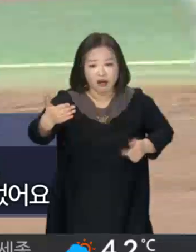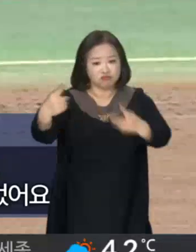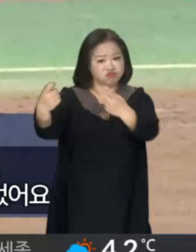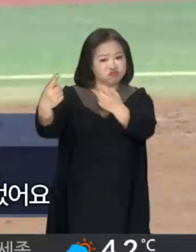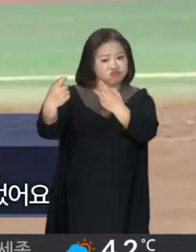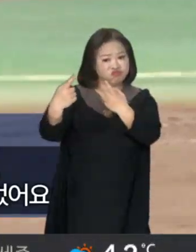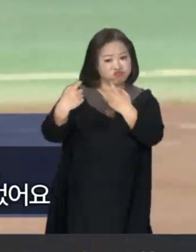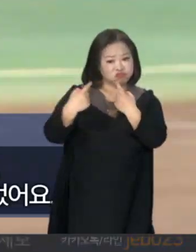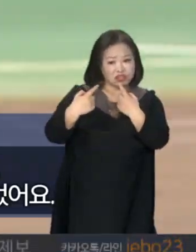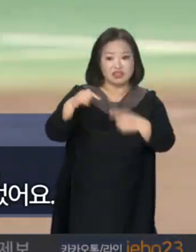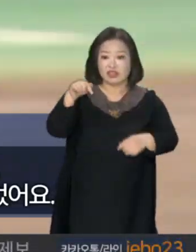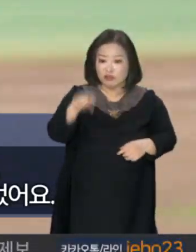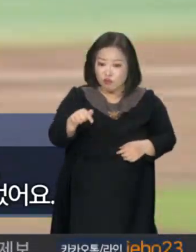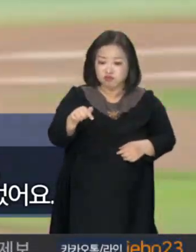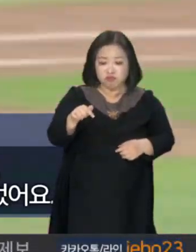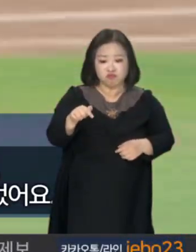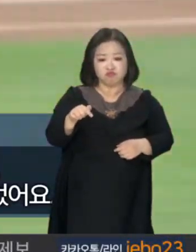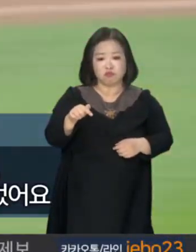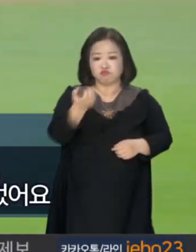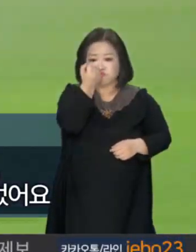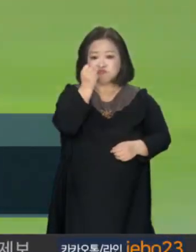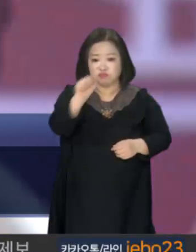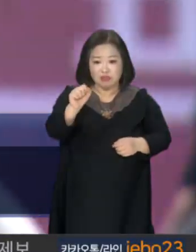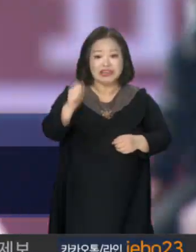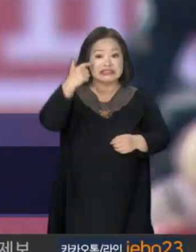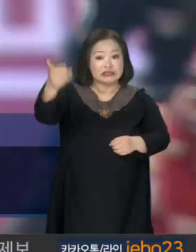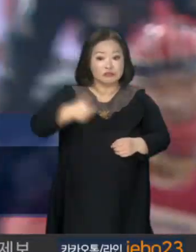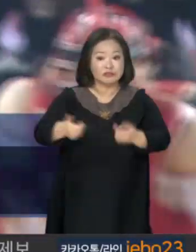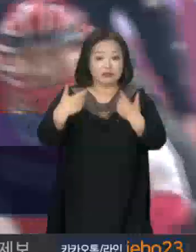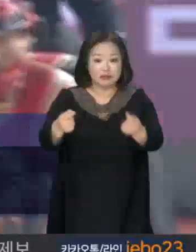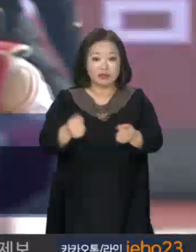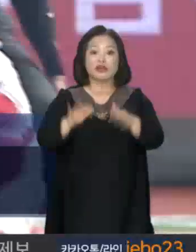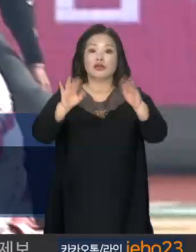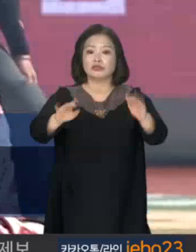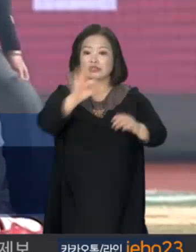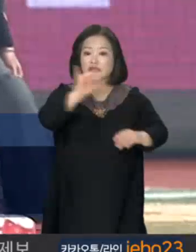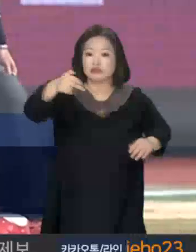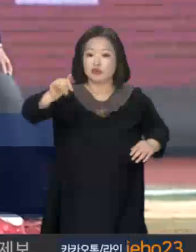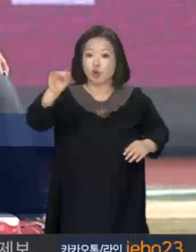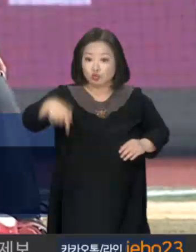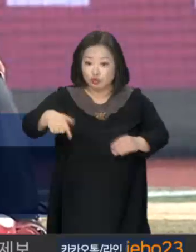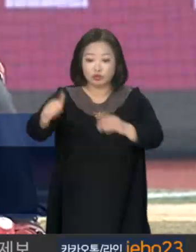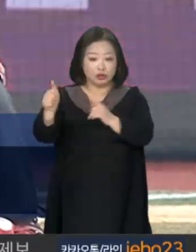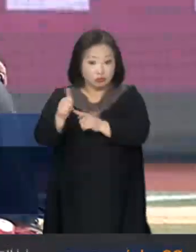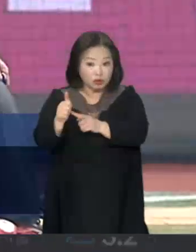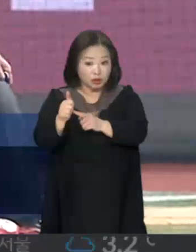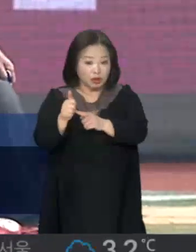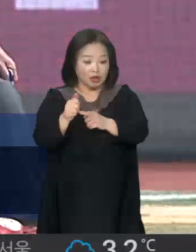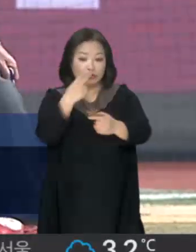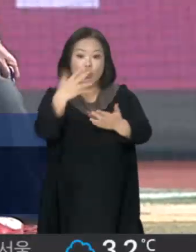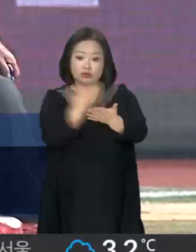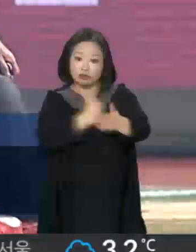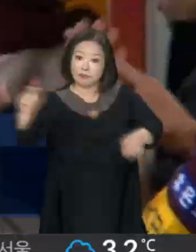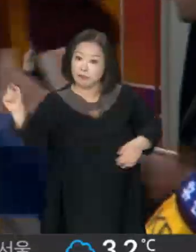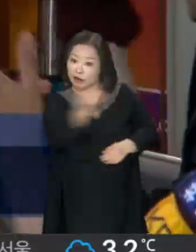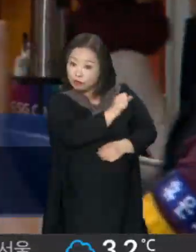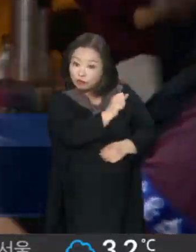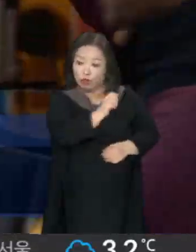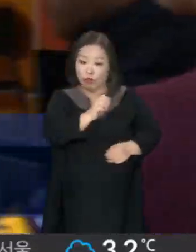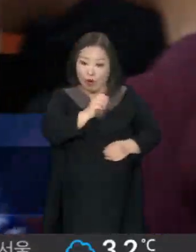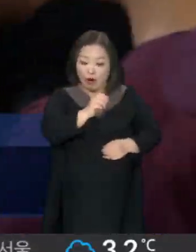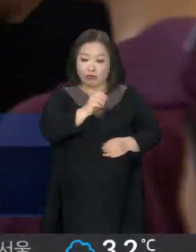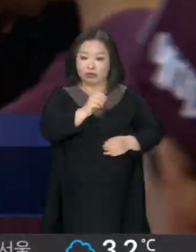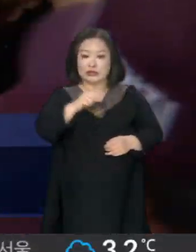거는 어떻게 보면 당연히 예상할 수 있는 일이었어요. 시즌 들어서 이정우 선수가 빠르게 적응을 하고 뭐 성적으로